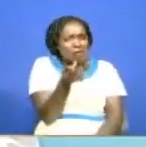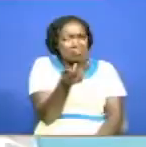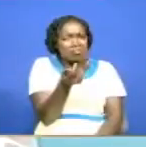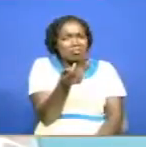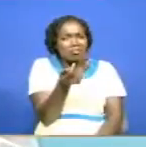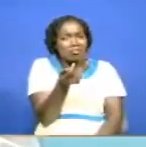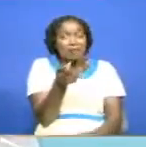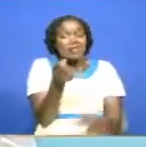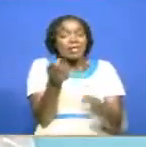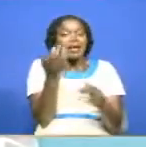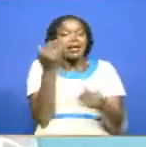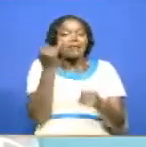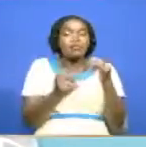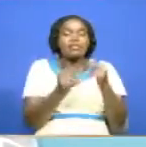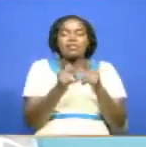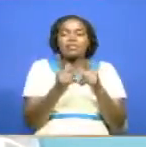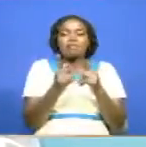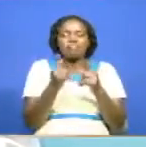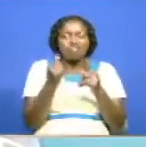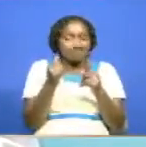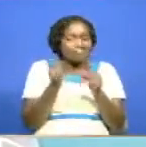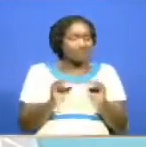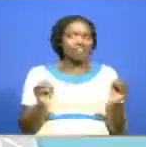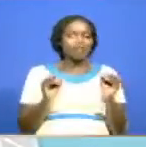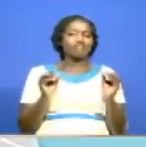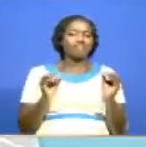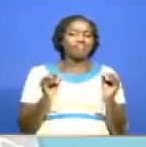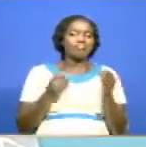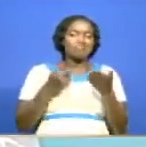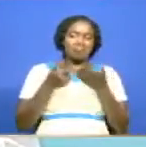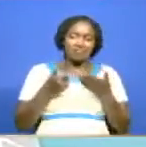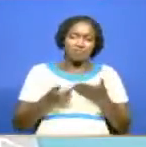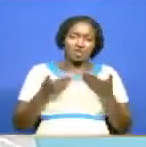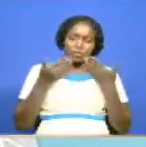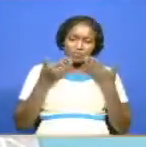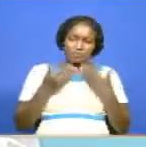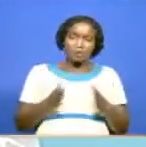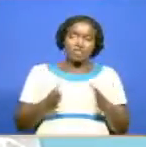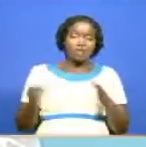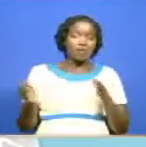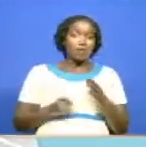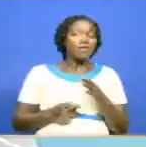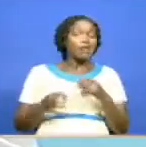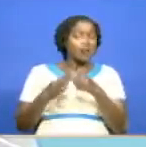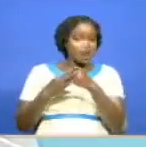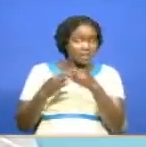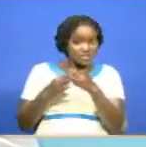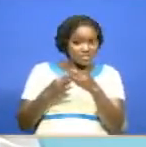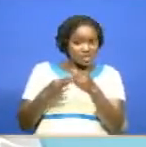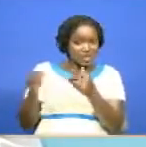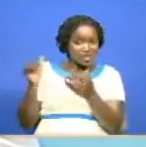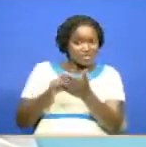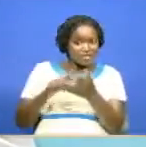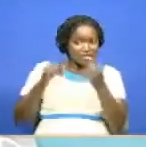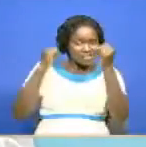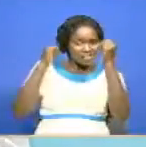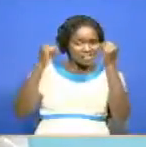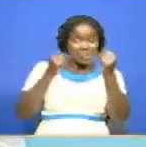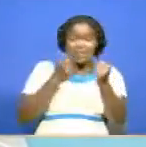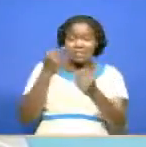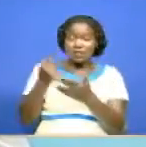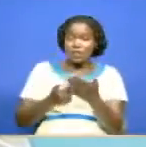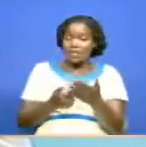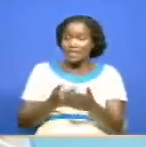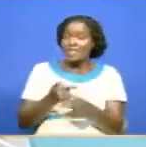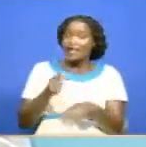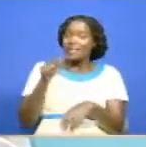hatukuweza kumalizia mazungumzo yakaisha. Tukangoja tena ilipofika mwezi wa 8, tukaitisha mgomo wa 2. Wakatuambia mara